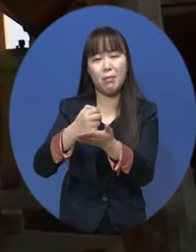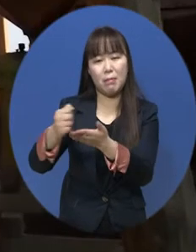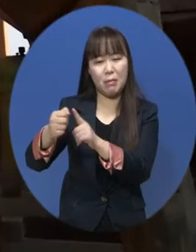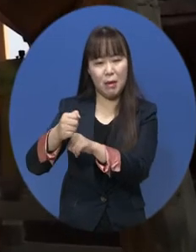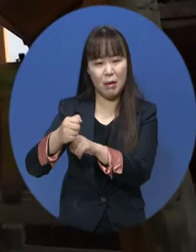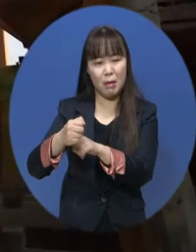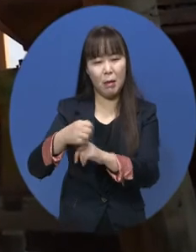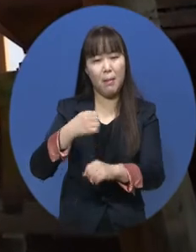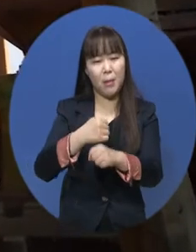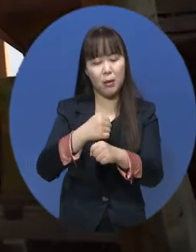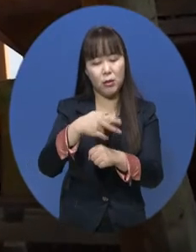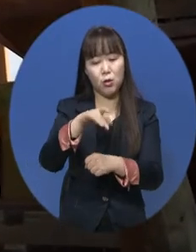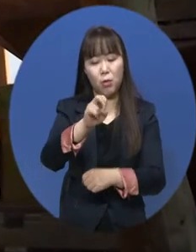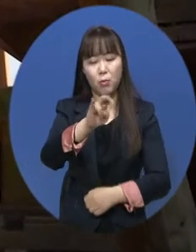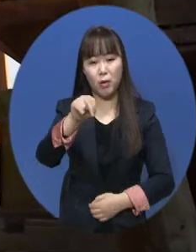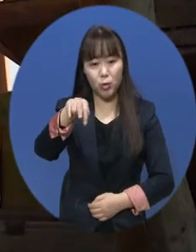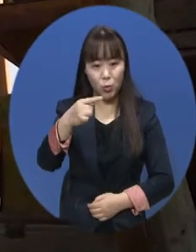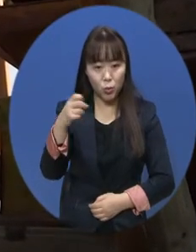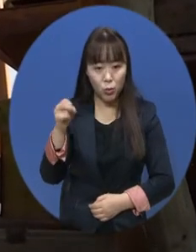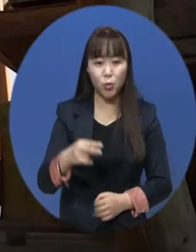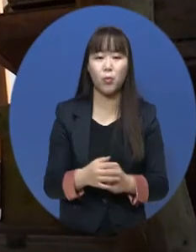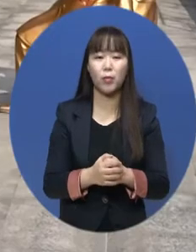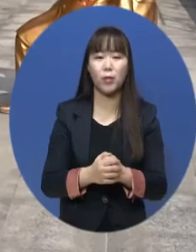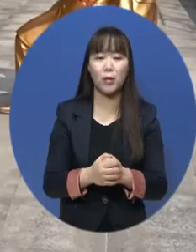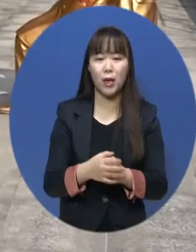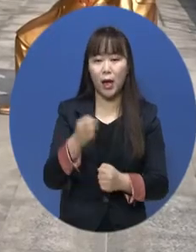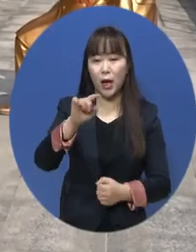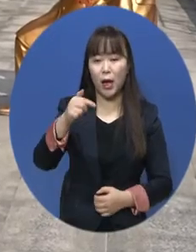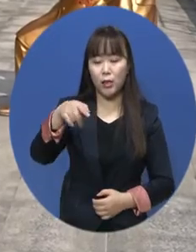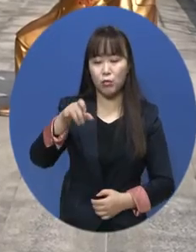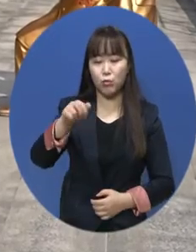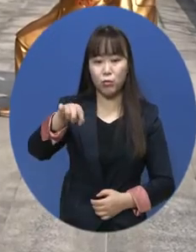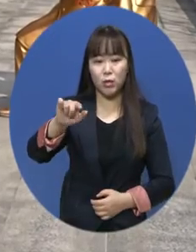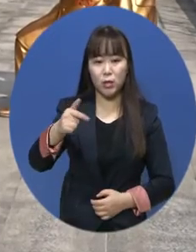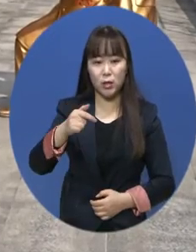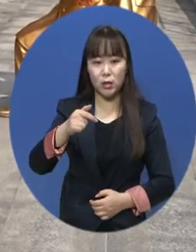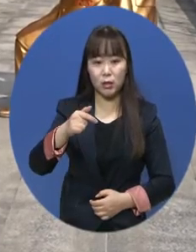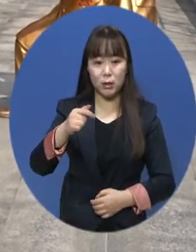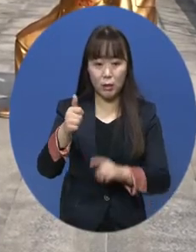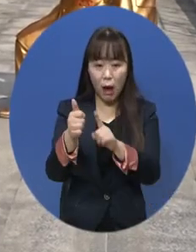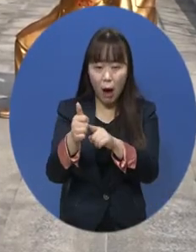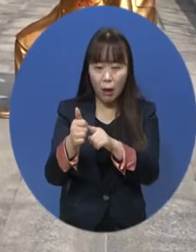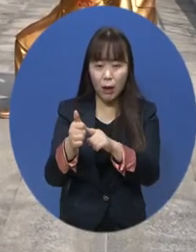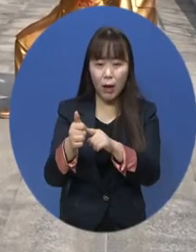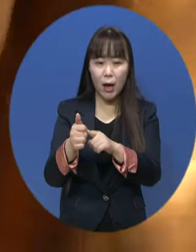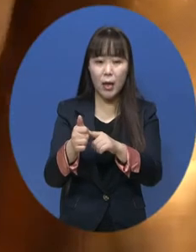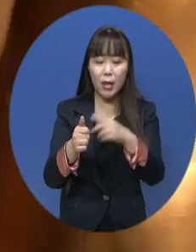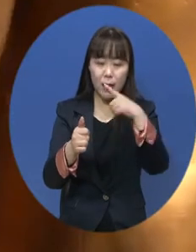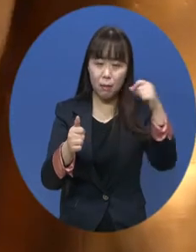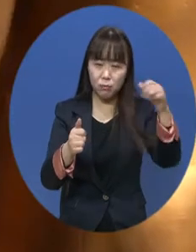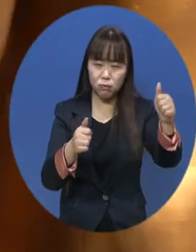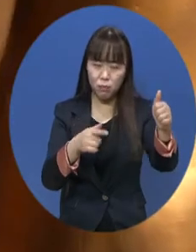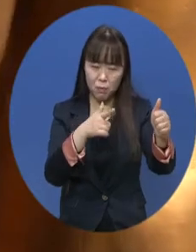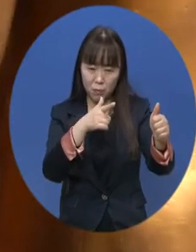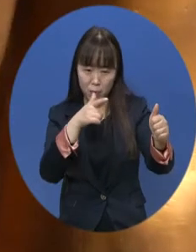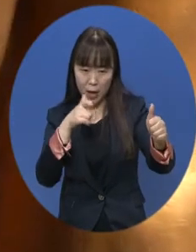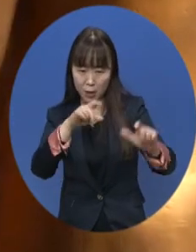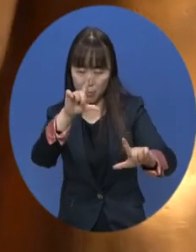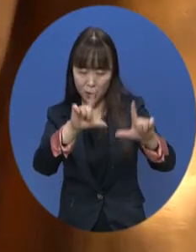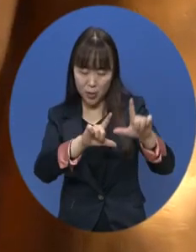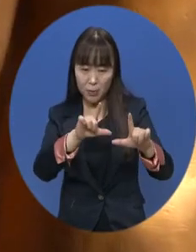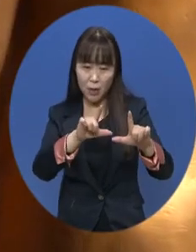곡식을 도정했던 정미소, 그리고 안중근 의사가 열차에서 내린 이토 히로부미를 저격하는 장면을 그